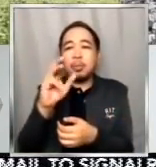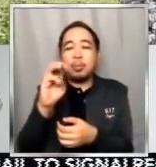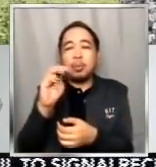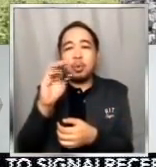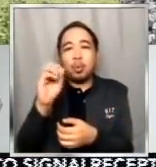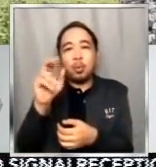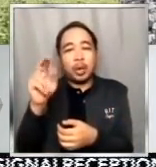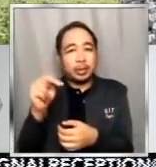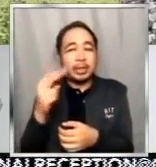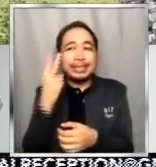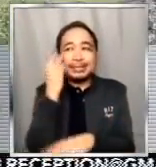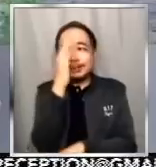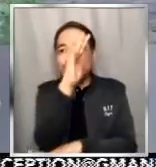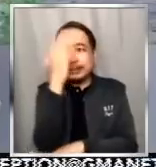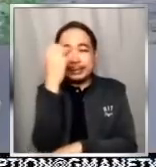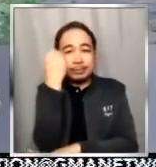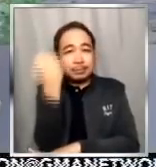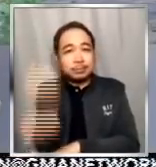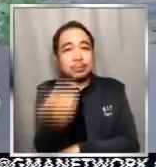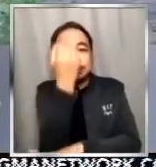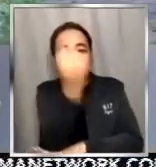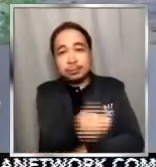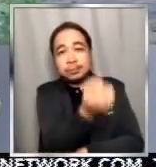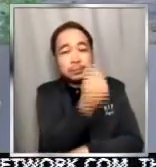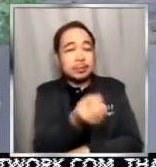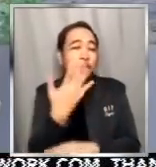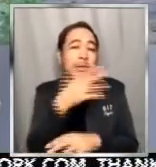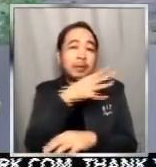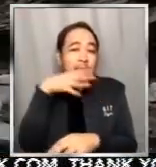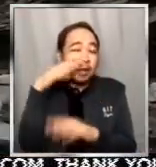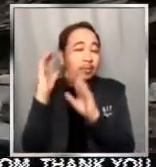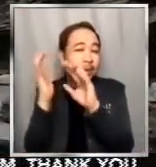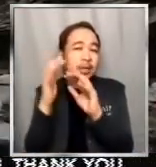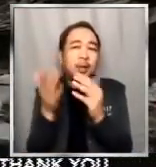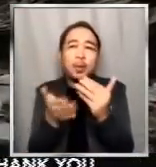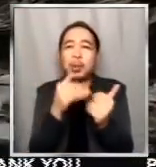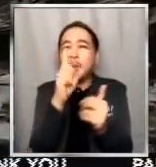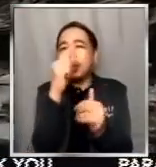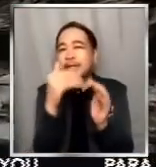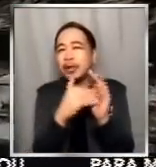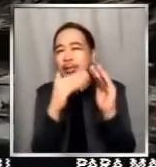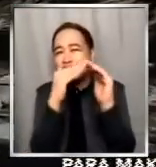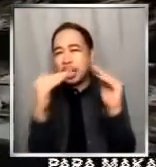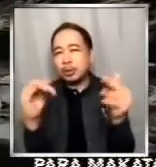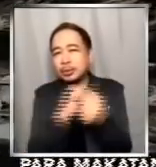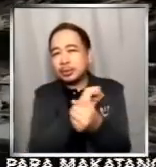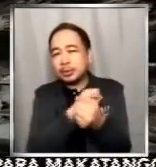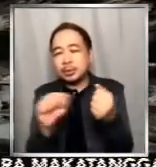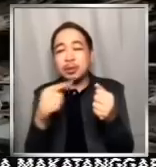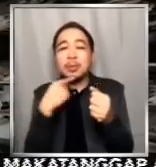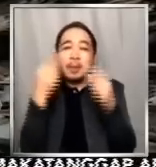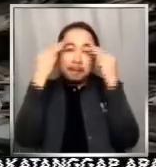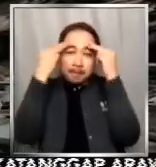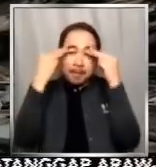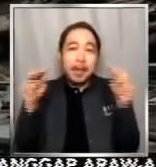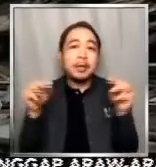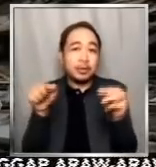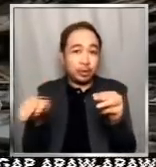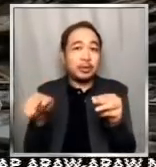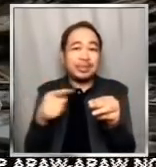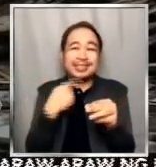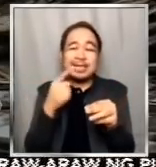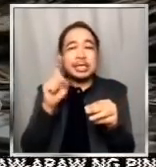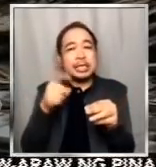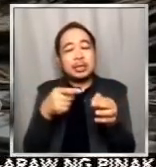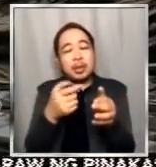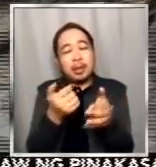mga bukid at taniman ng niyog. Tinatayang mahigit 1,000 bahay ang nasira. Ayon kay Mayor Marilyn Kuhn, nangangailangan sila ng tulong tulad ng tubig,